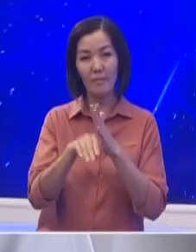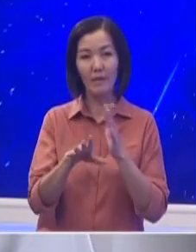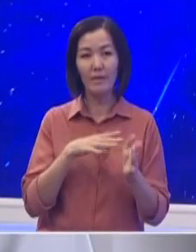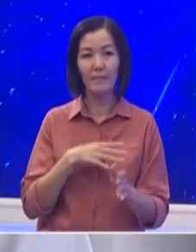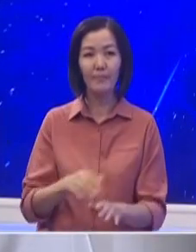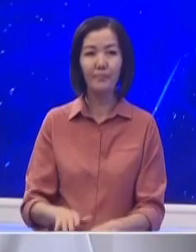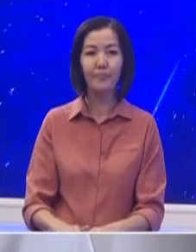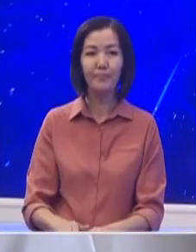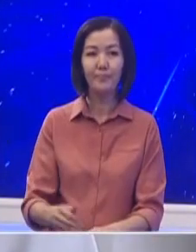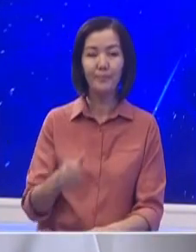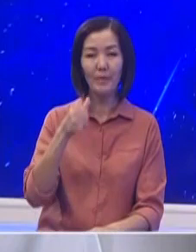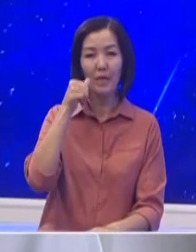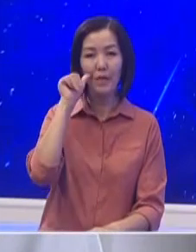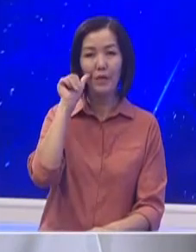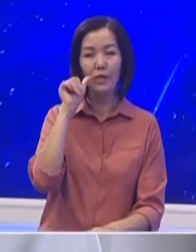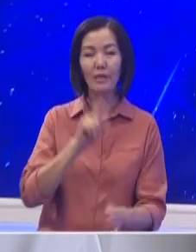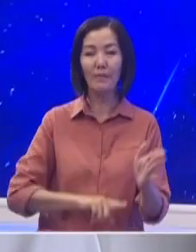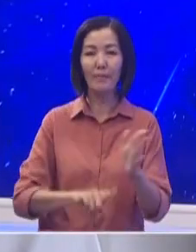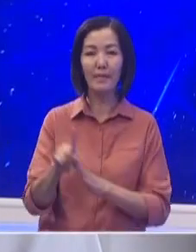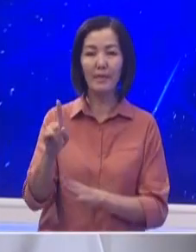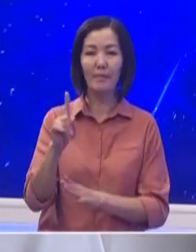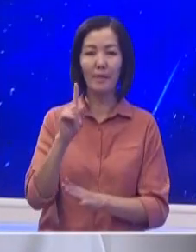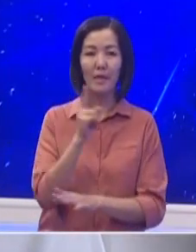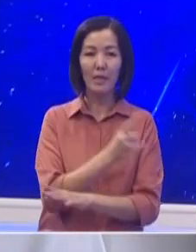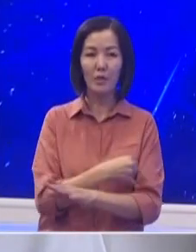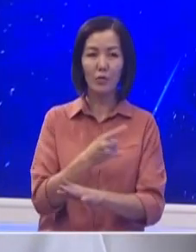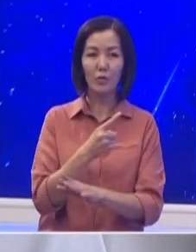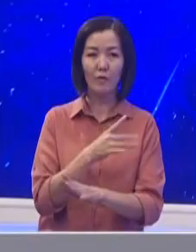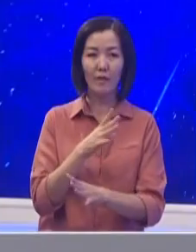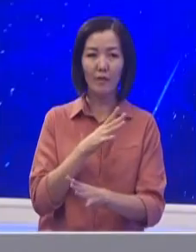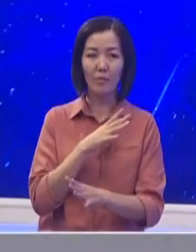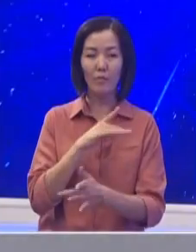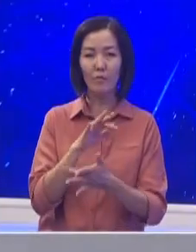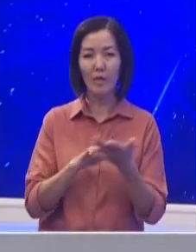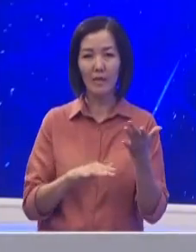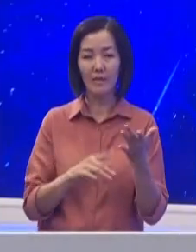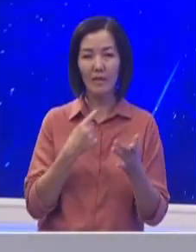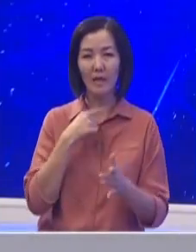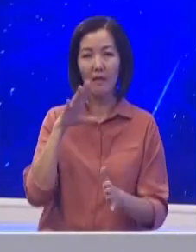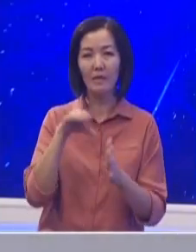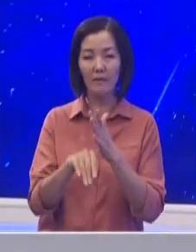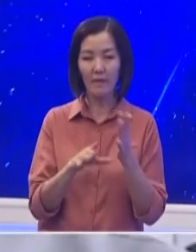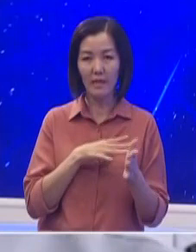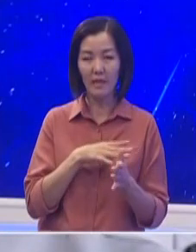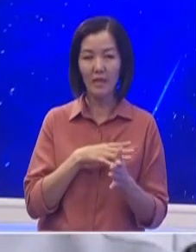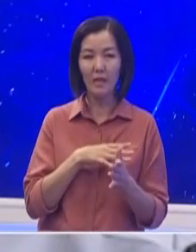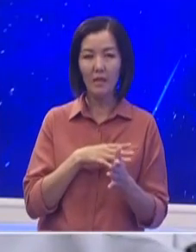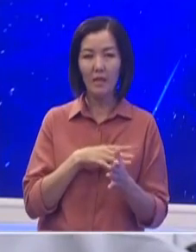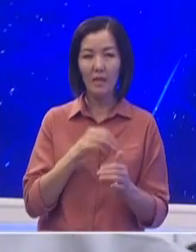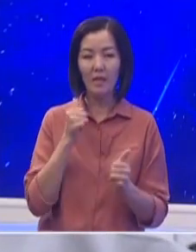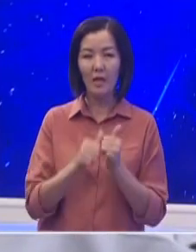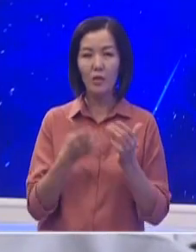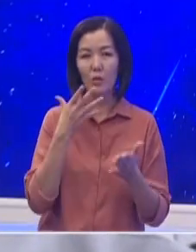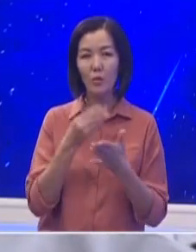8-ден бастап мына дежурстада болғандар осы жерден шыққаннан кейін дежурстына голосовать етті. Жұмыстан шыққандар сол өзі каждый өз